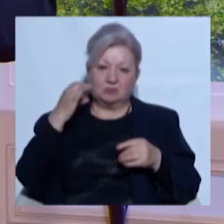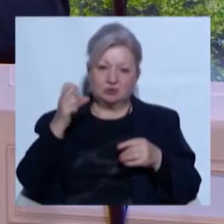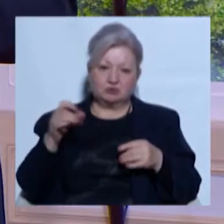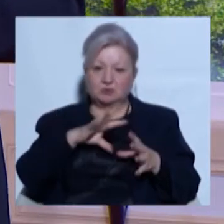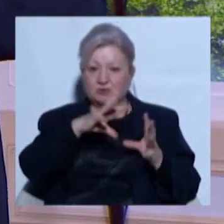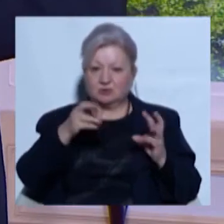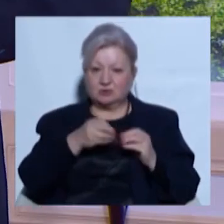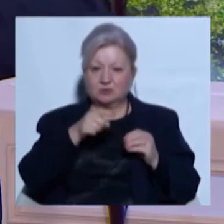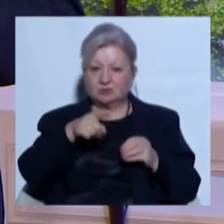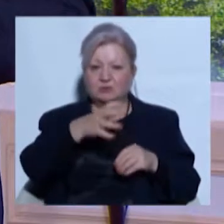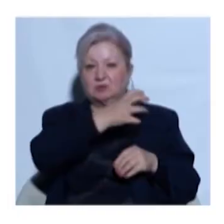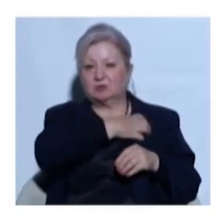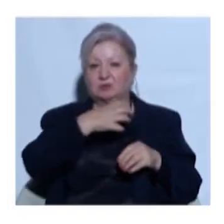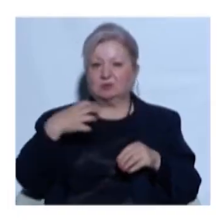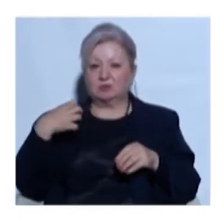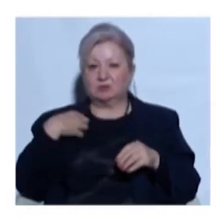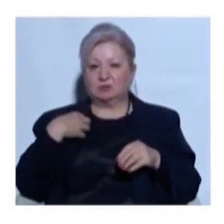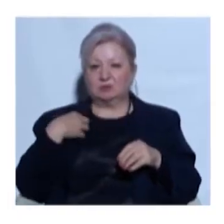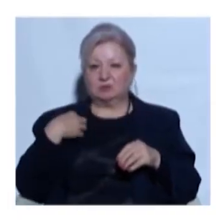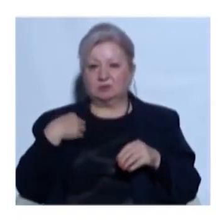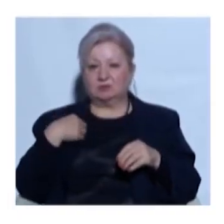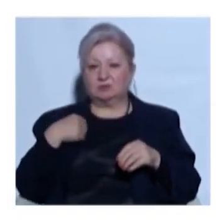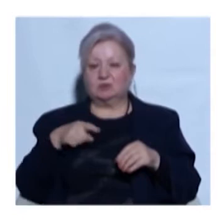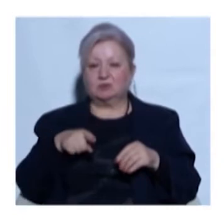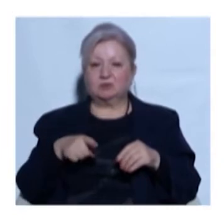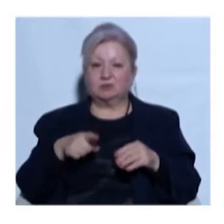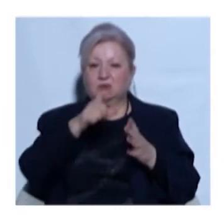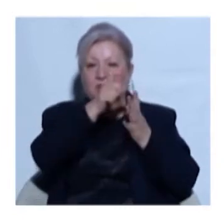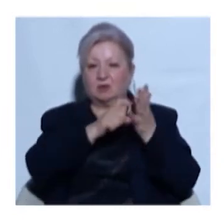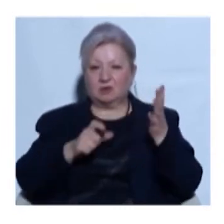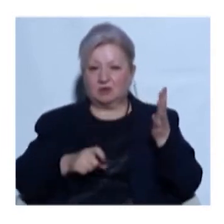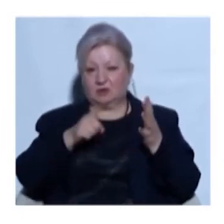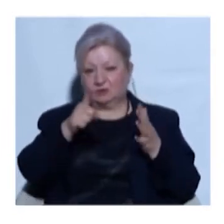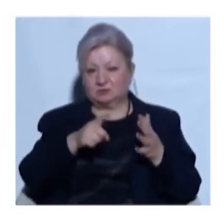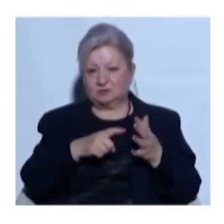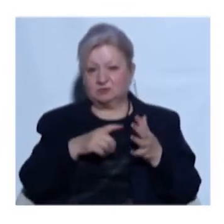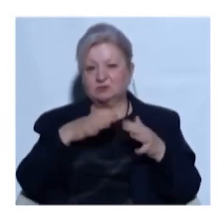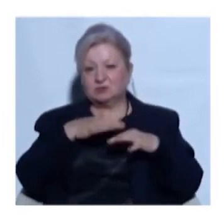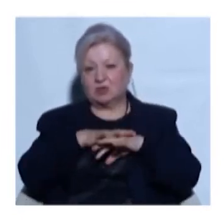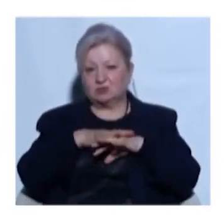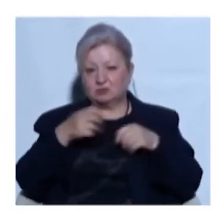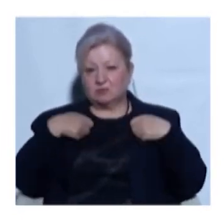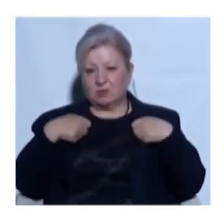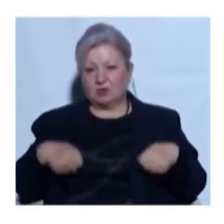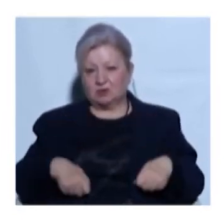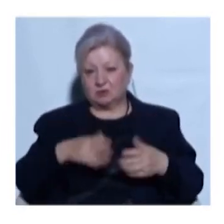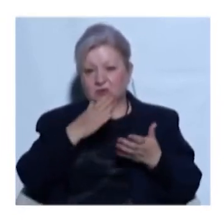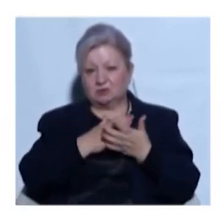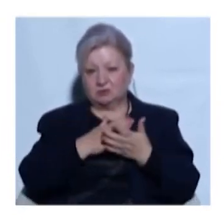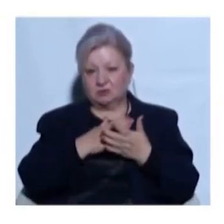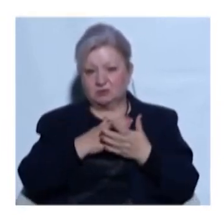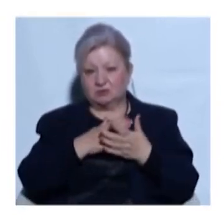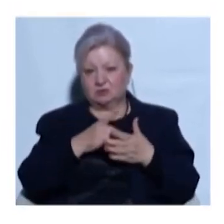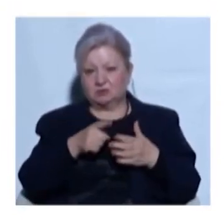ეს ჩვენი მეფე ერეკლე ერთი პატარა კახია. ჯაჭვის პერანგი ჩააცვეს, გაჰკრა ხელი